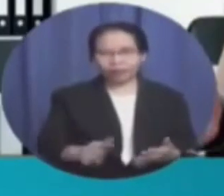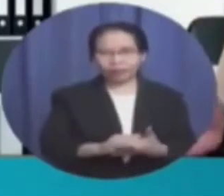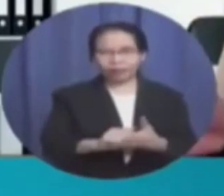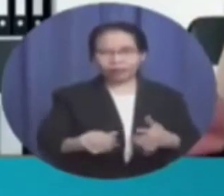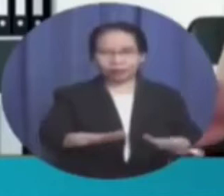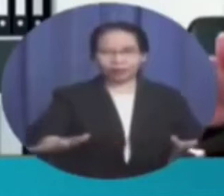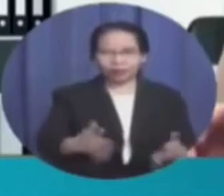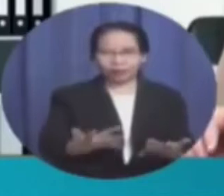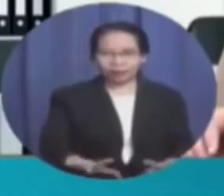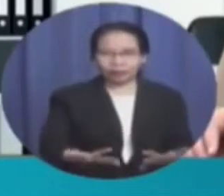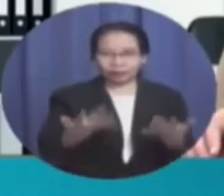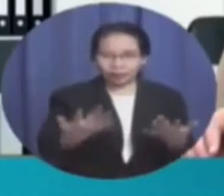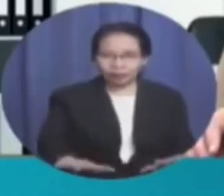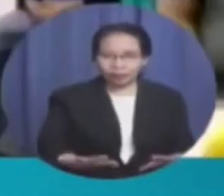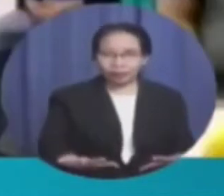magsugal, magaang lang.